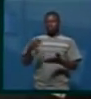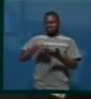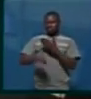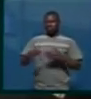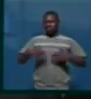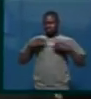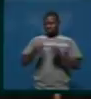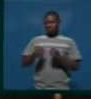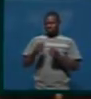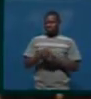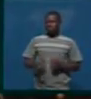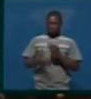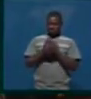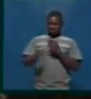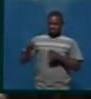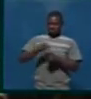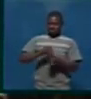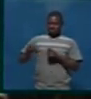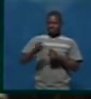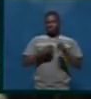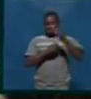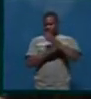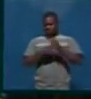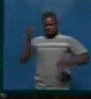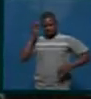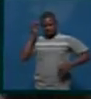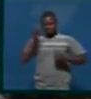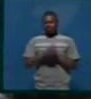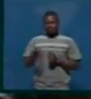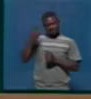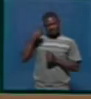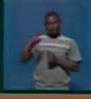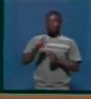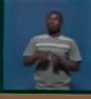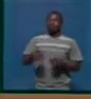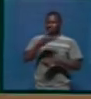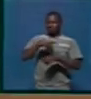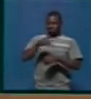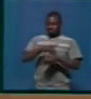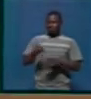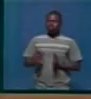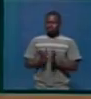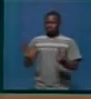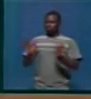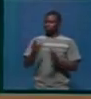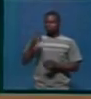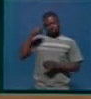et la sécurité des patients. Pour la directrice générale de l'établissement, c'est un rêve qui se concrétise.